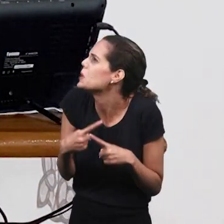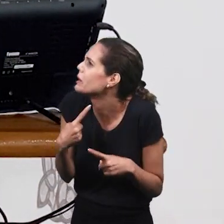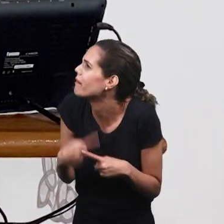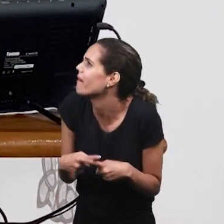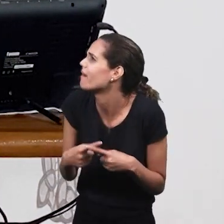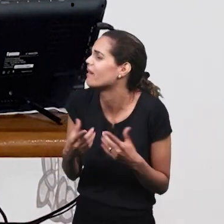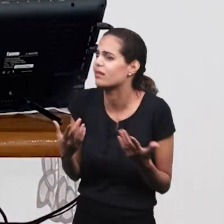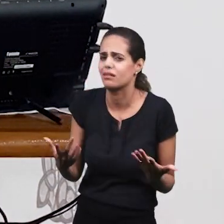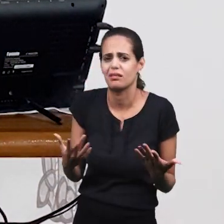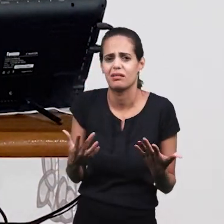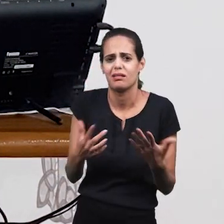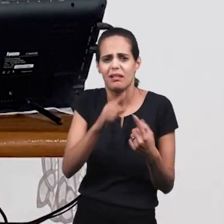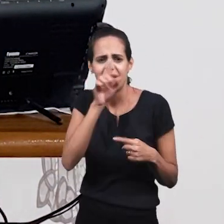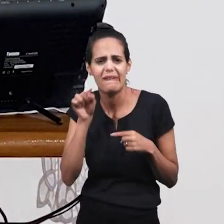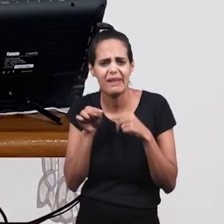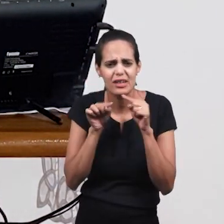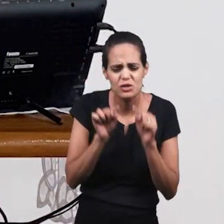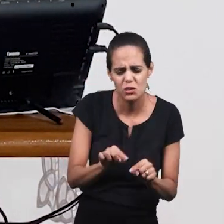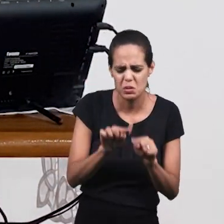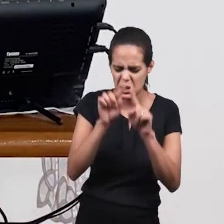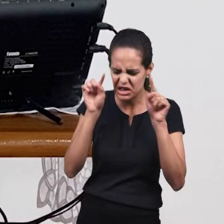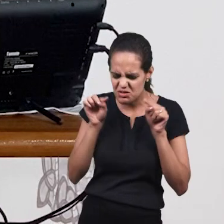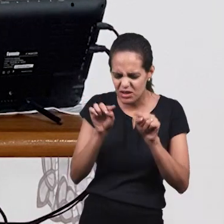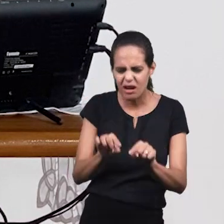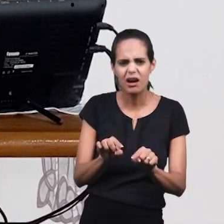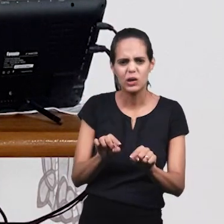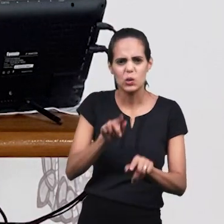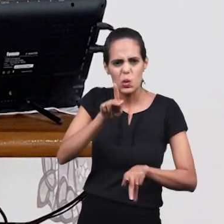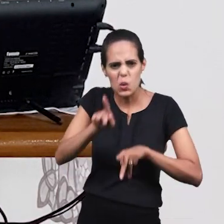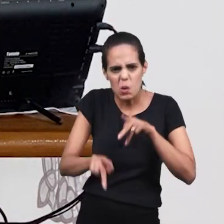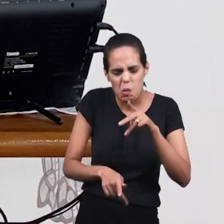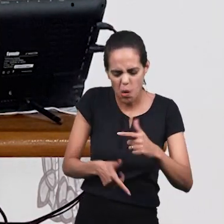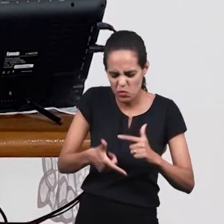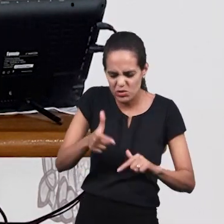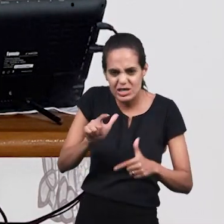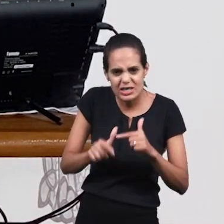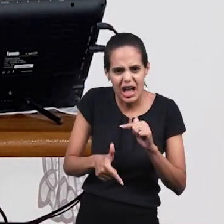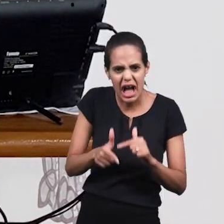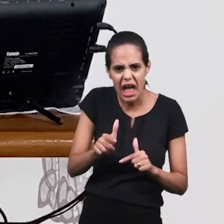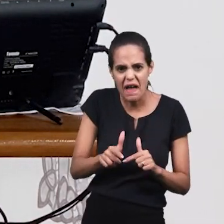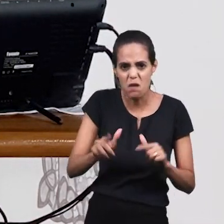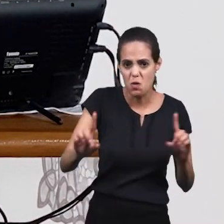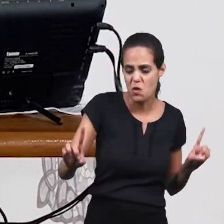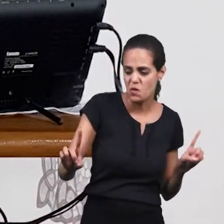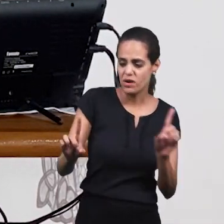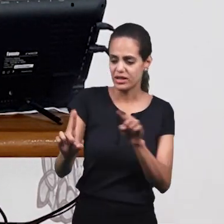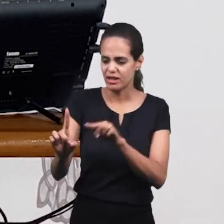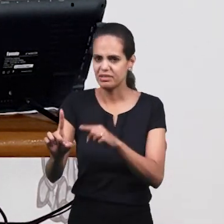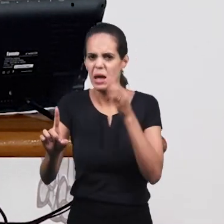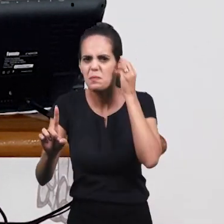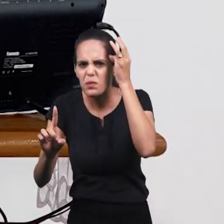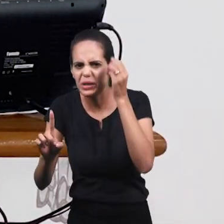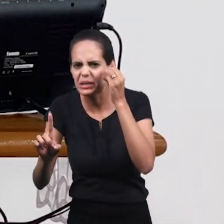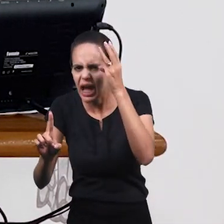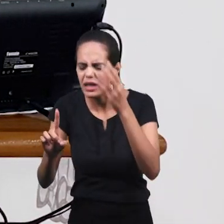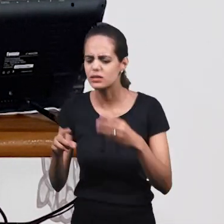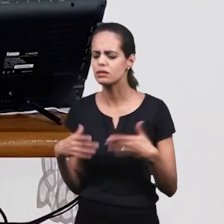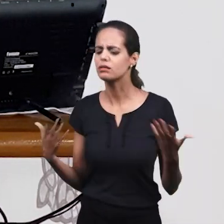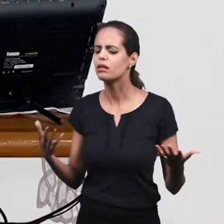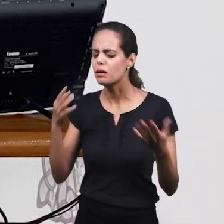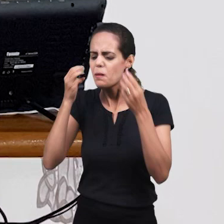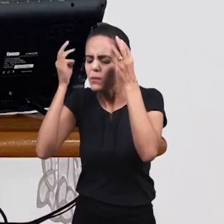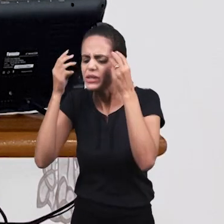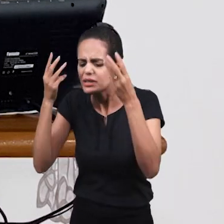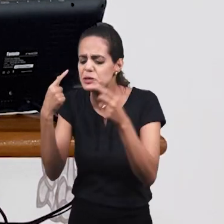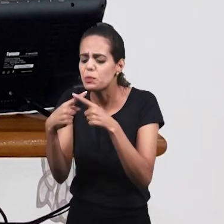d'Israël, ils s'adressent à Moïse avec des questionnements et des doutes sur les décisions et les